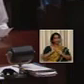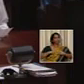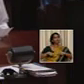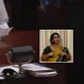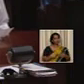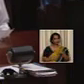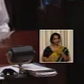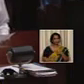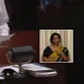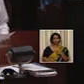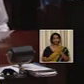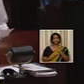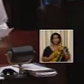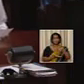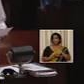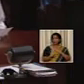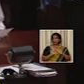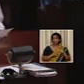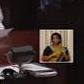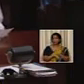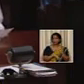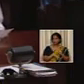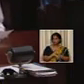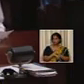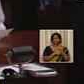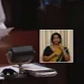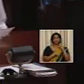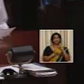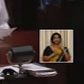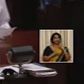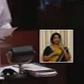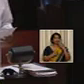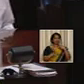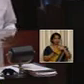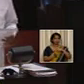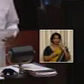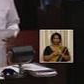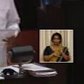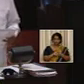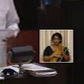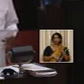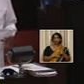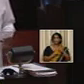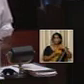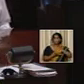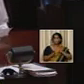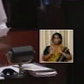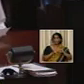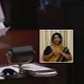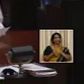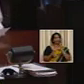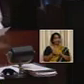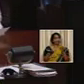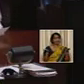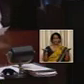කරන්නට පළාත් පාලන කොමසාරිස්වරු නාගරික කොමසාරිස්වරු බලාත් පාලන ආයතනවල ලේකම්වරු